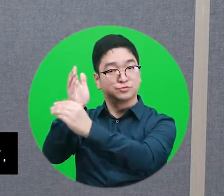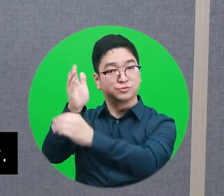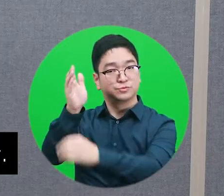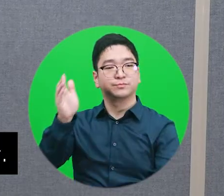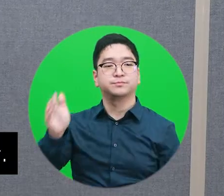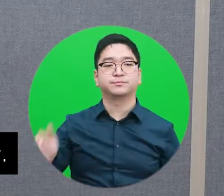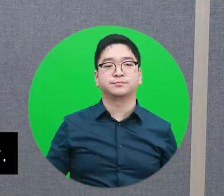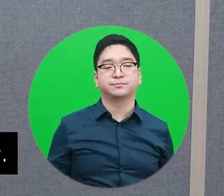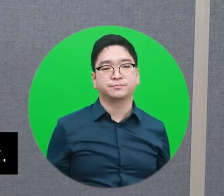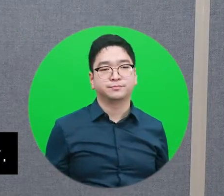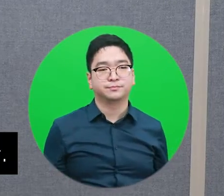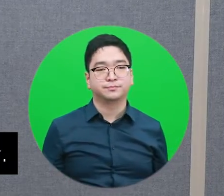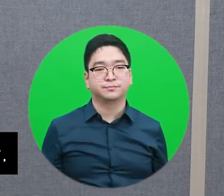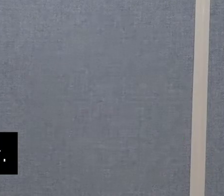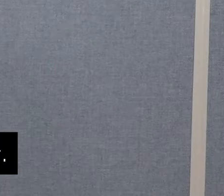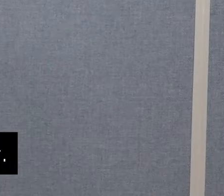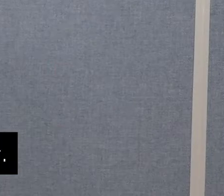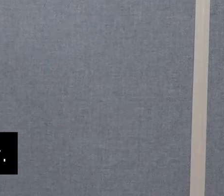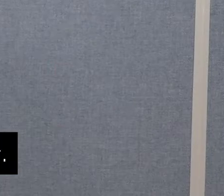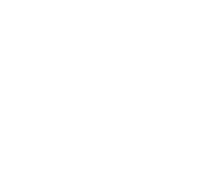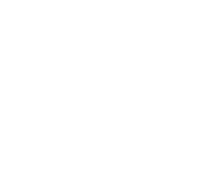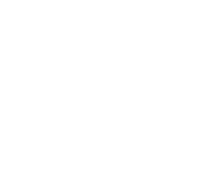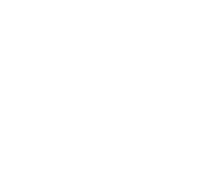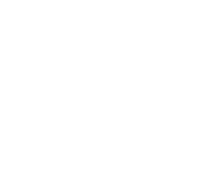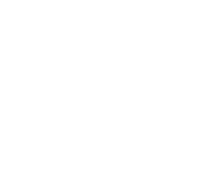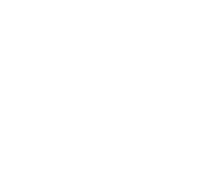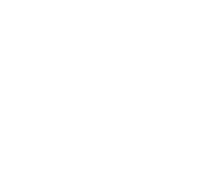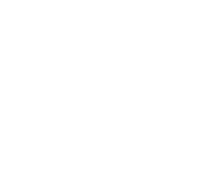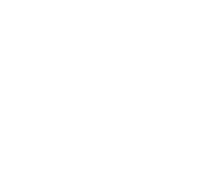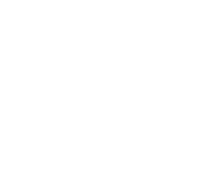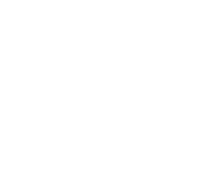부분을 위한 사업도 함께 진행되고 있습니다.